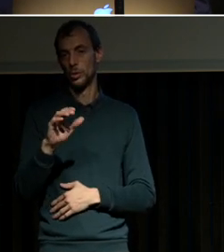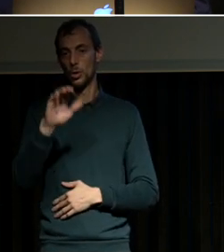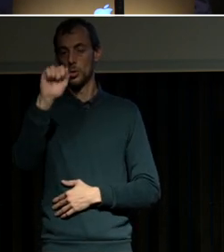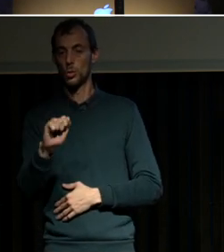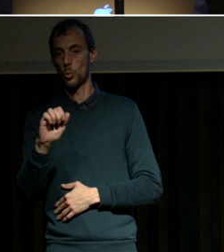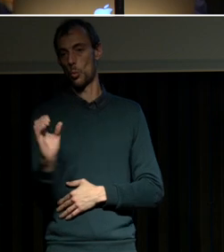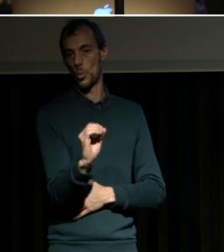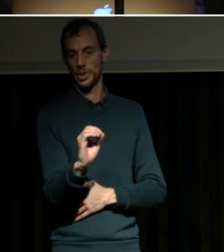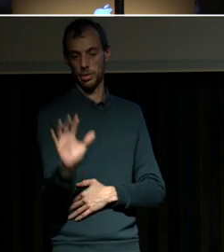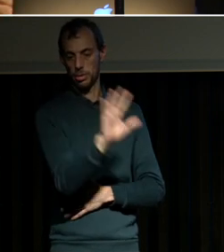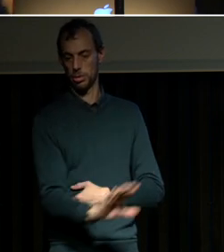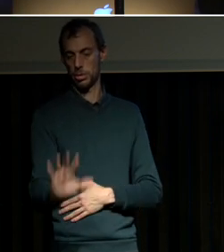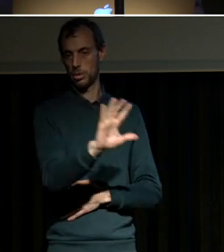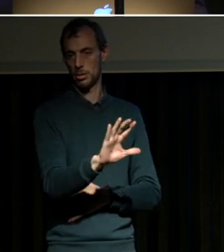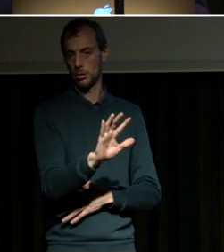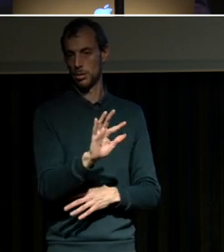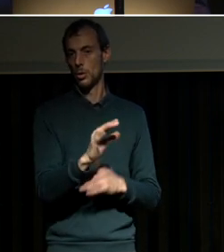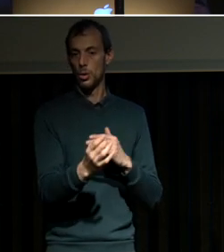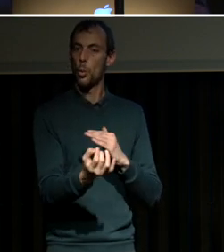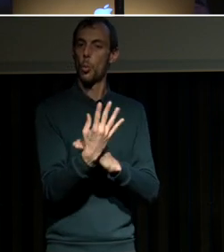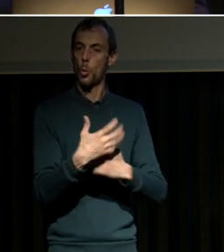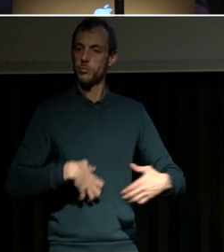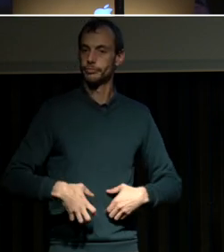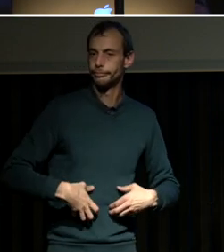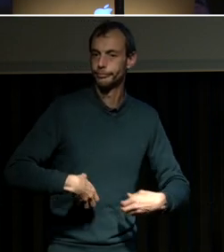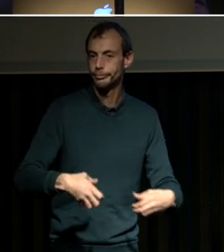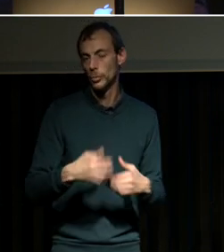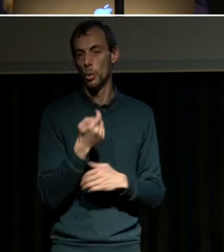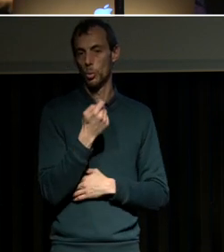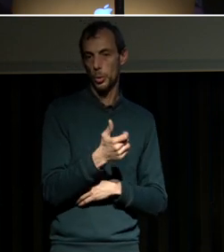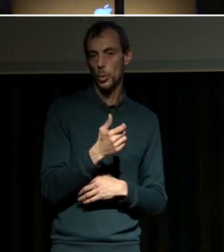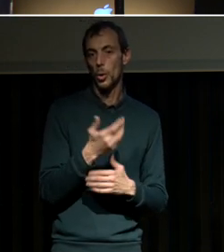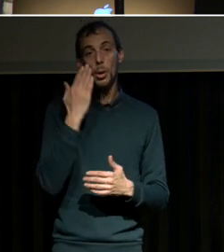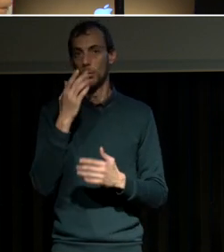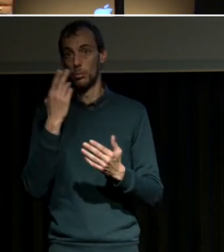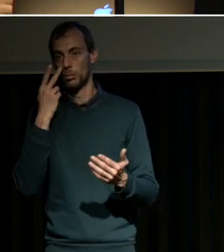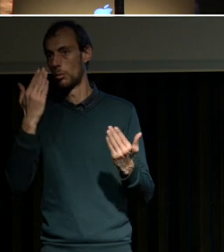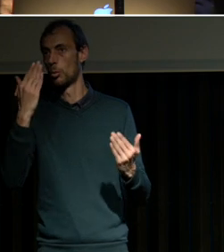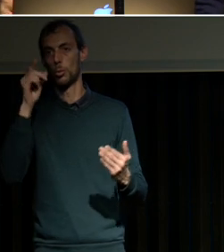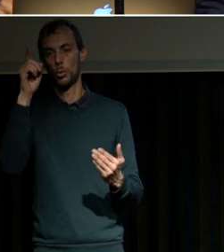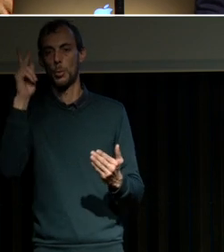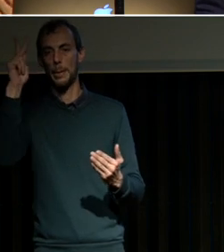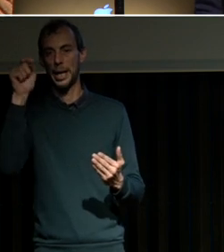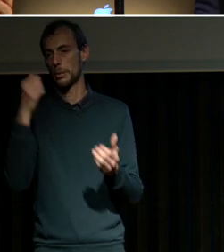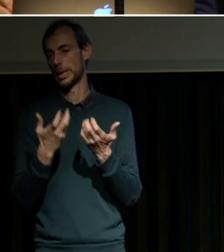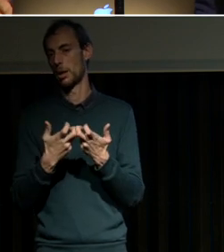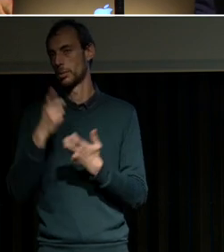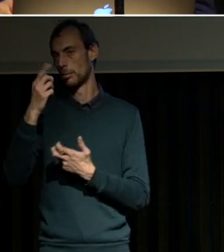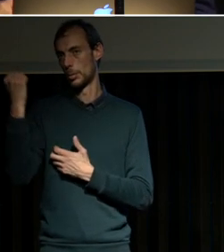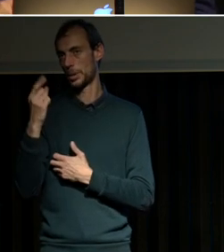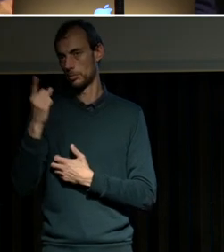d'organes que dans certaines régions, et en particulier en région parisienne, c'est là où il y a le plus d'opposition au prélèvement d'organes.